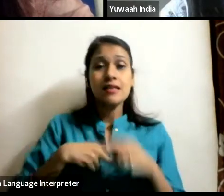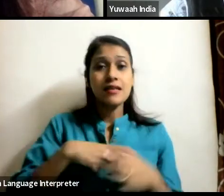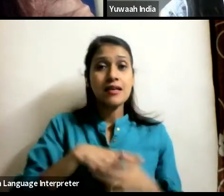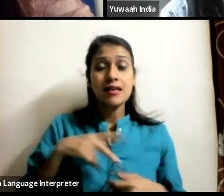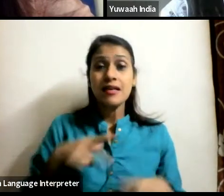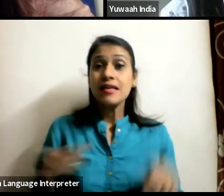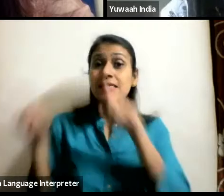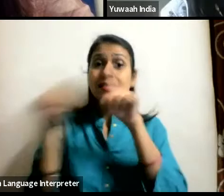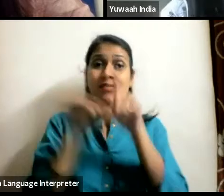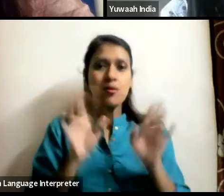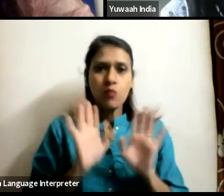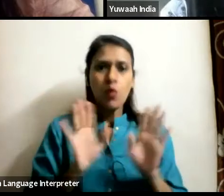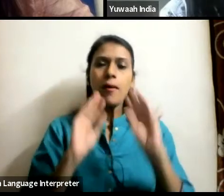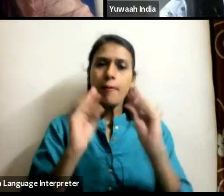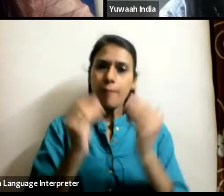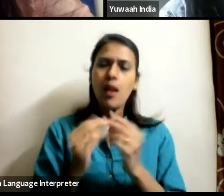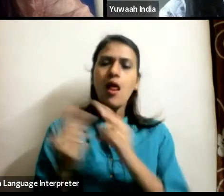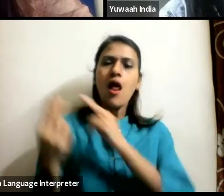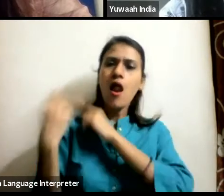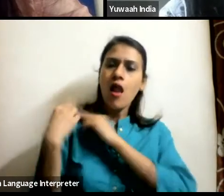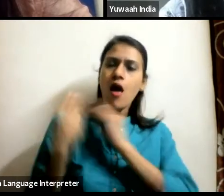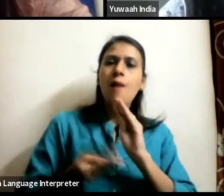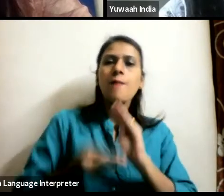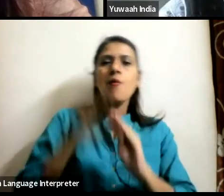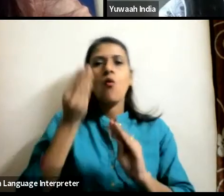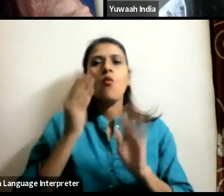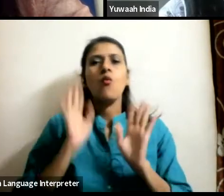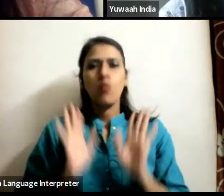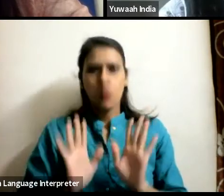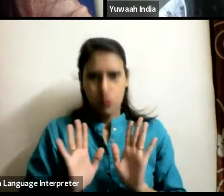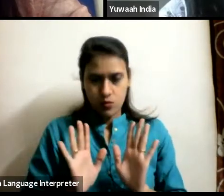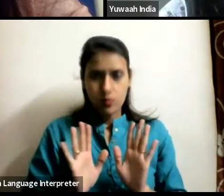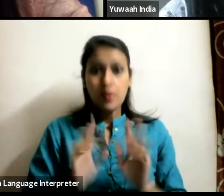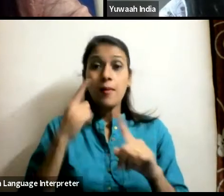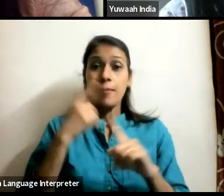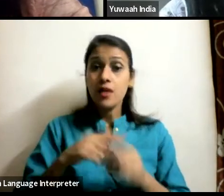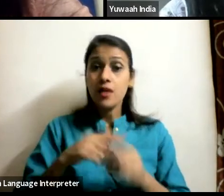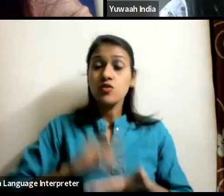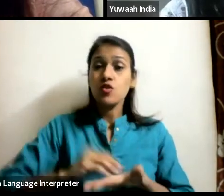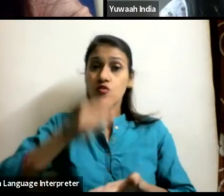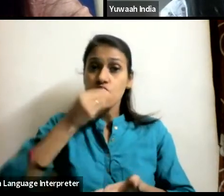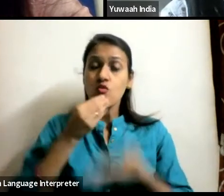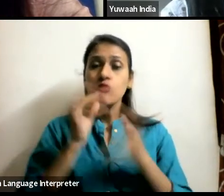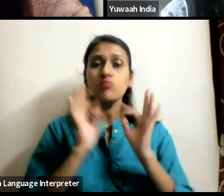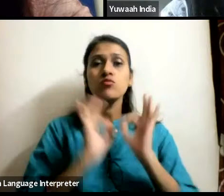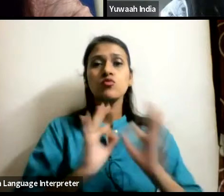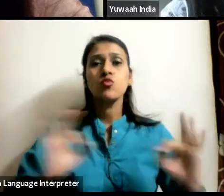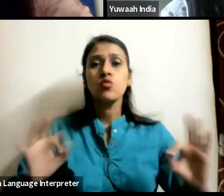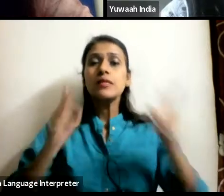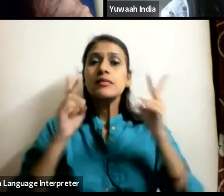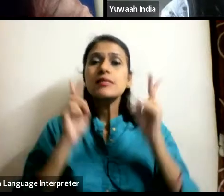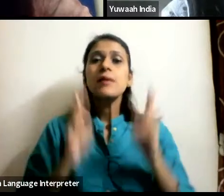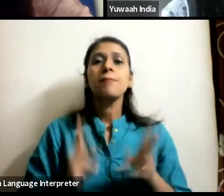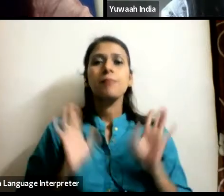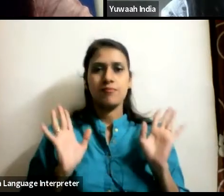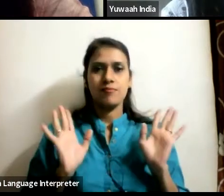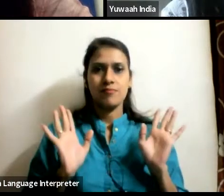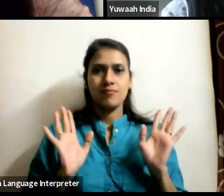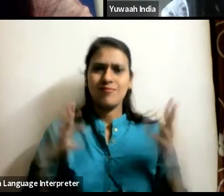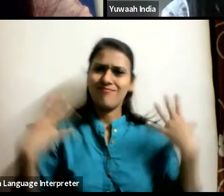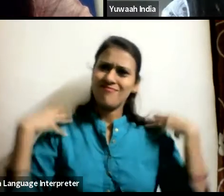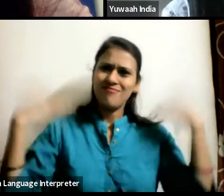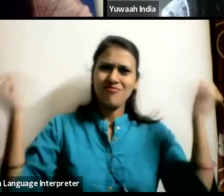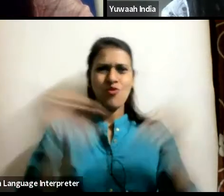सुने। सेकंड, आप अपनी डाइट मेंटेन करें। भूख कम